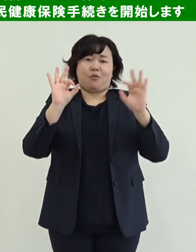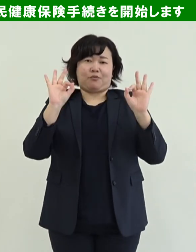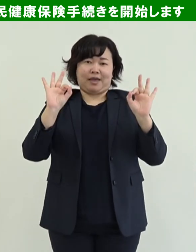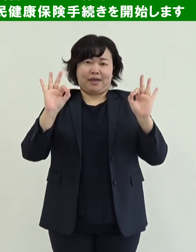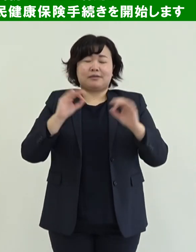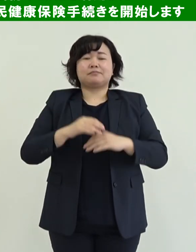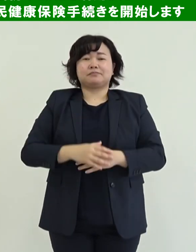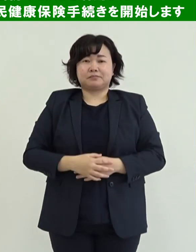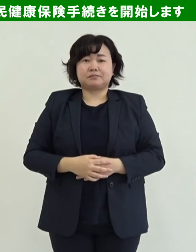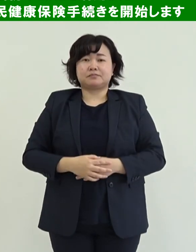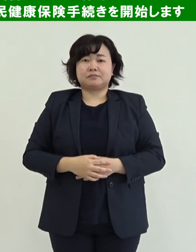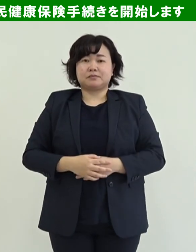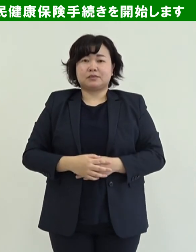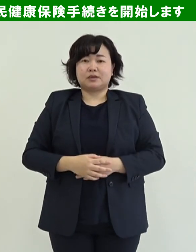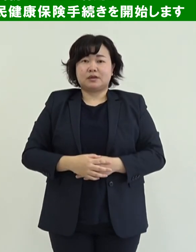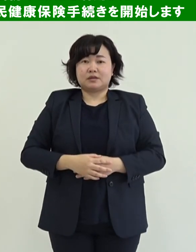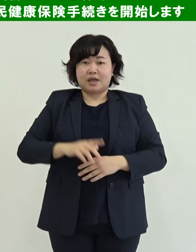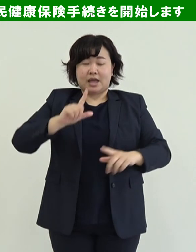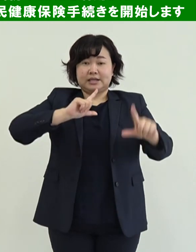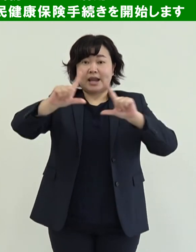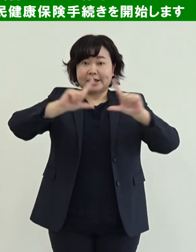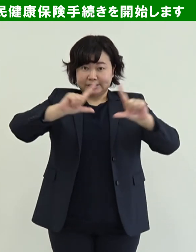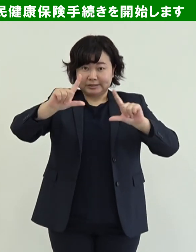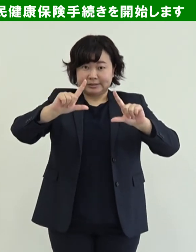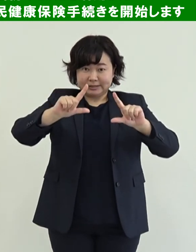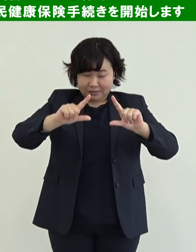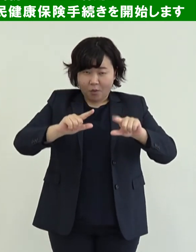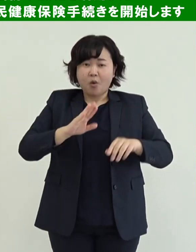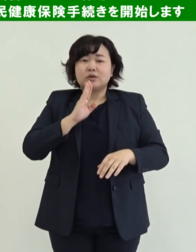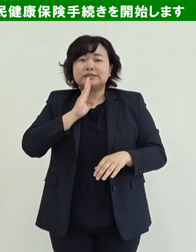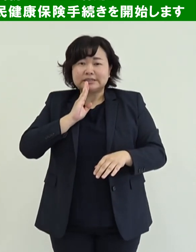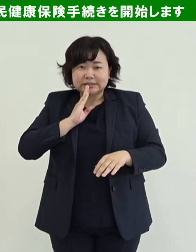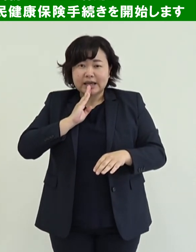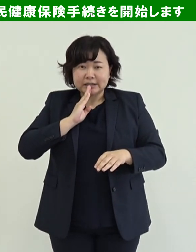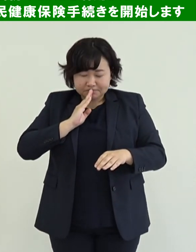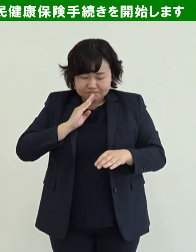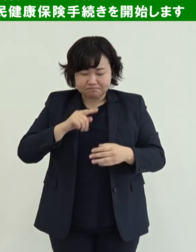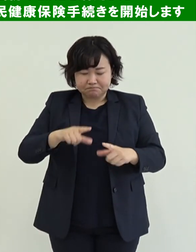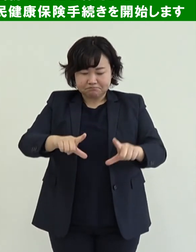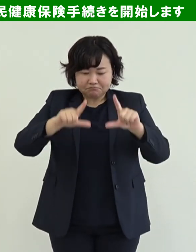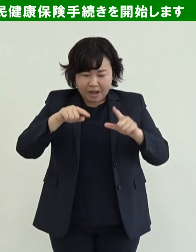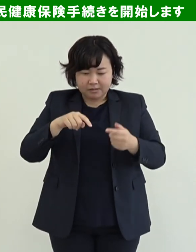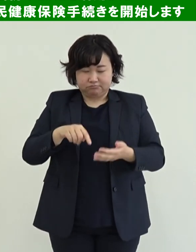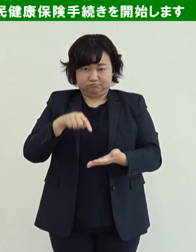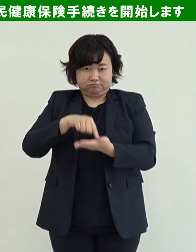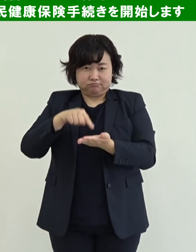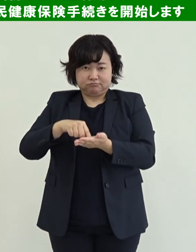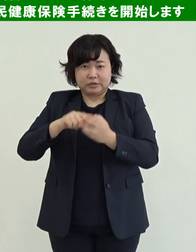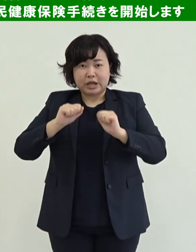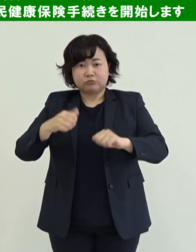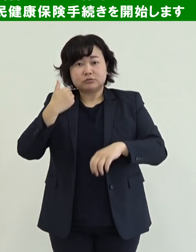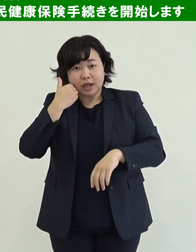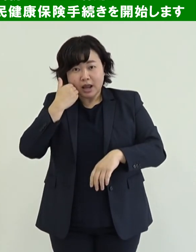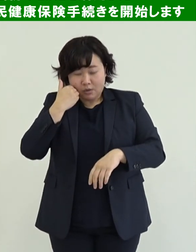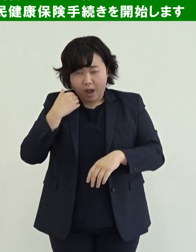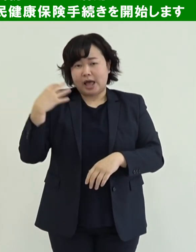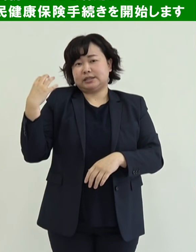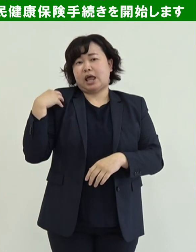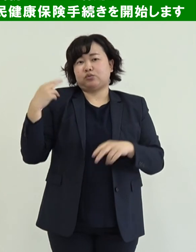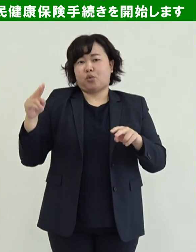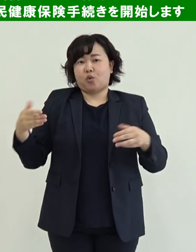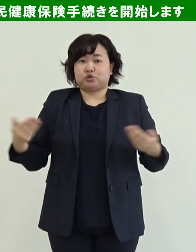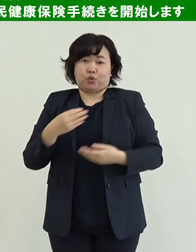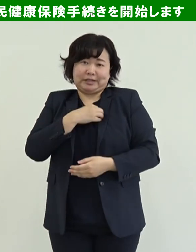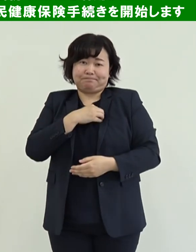しますあのもちろん送られてきたデータをですね実際開くのは国保年金課の職員しか見ることができませんので情報セキュリティ